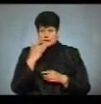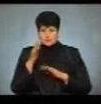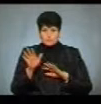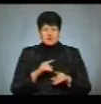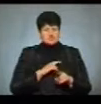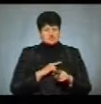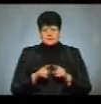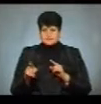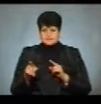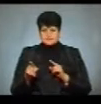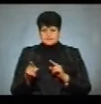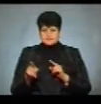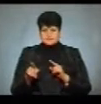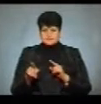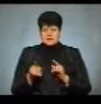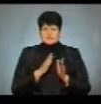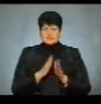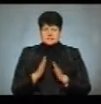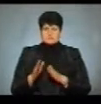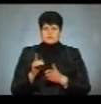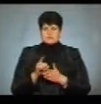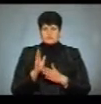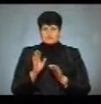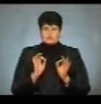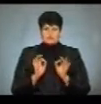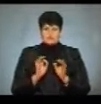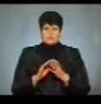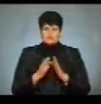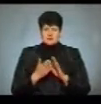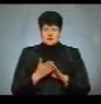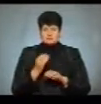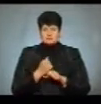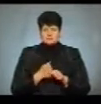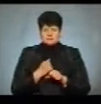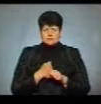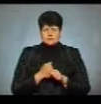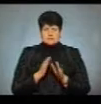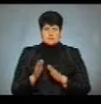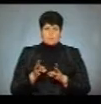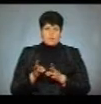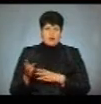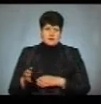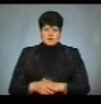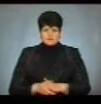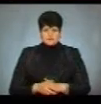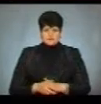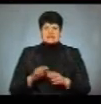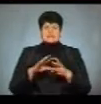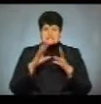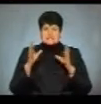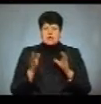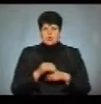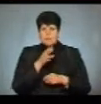скоро, і система має бути в нормальному стані для функціонування системи опалення. Але загалом